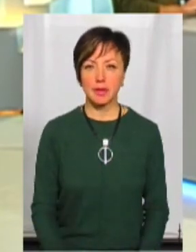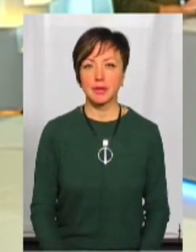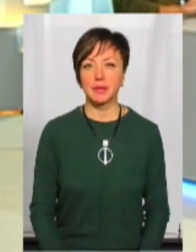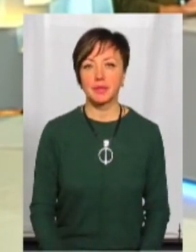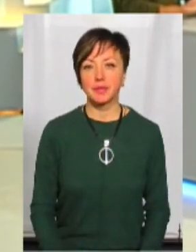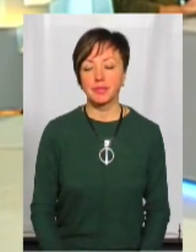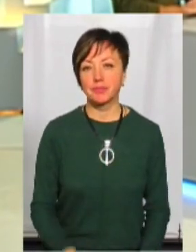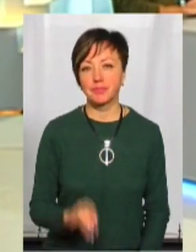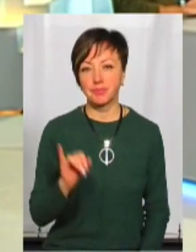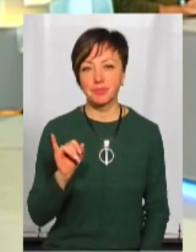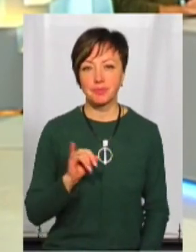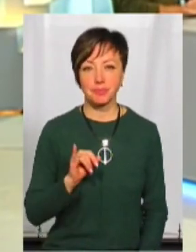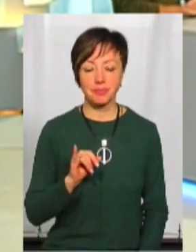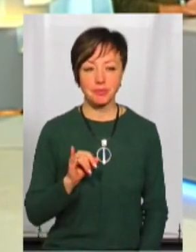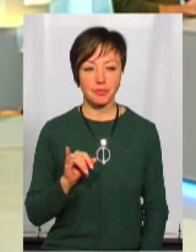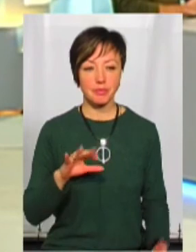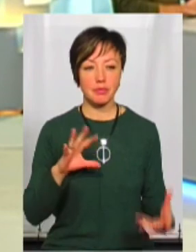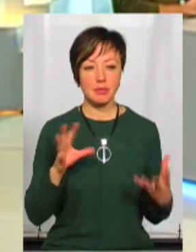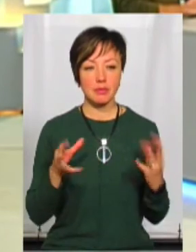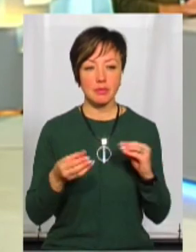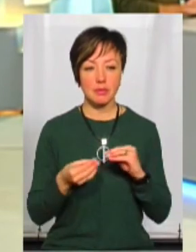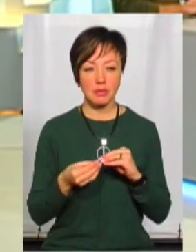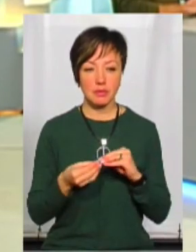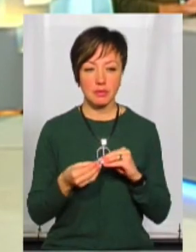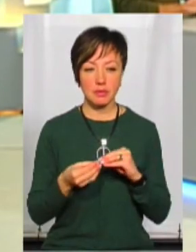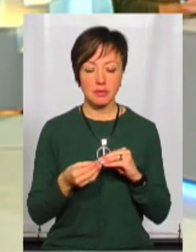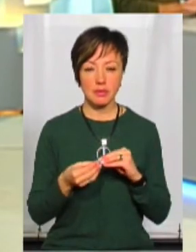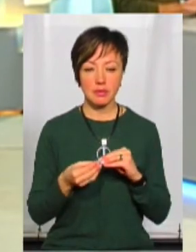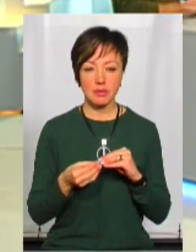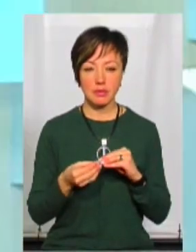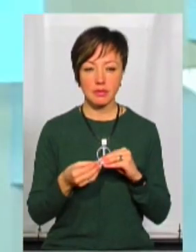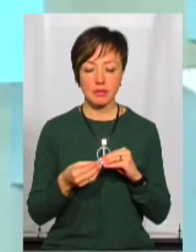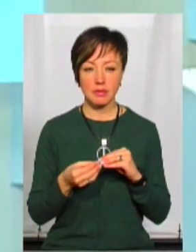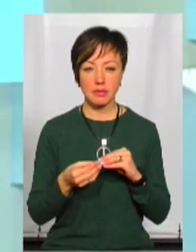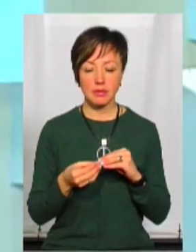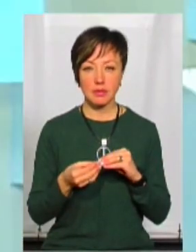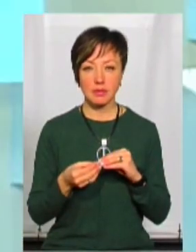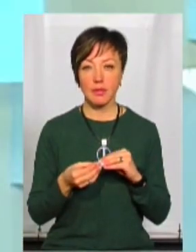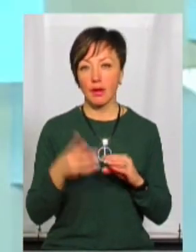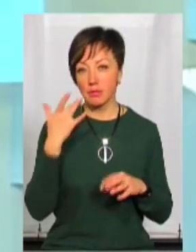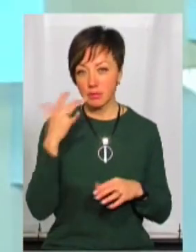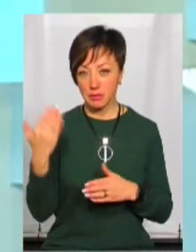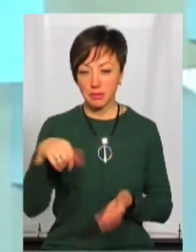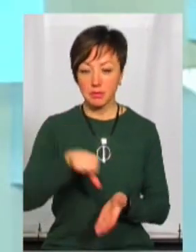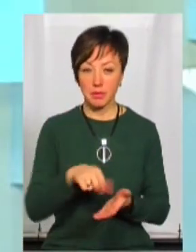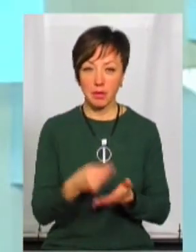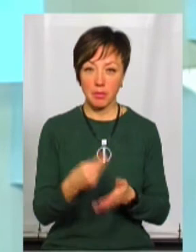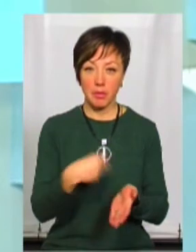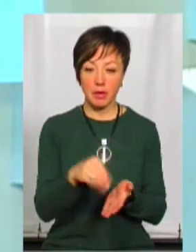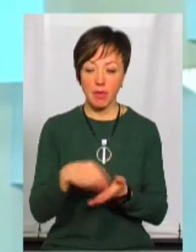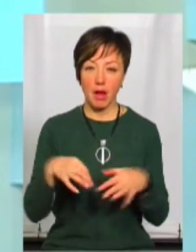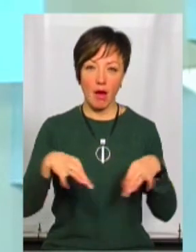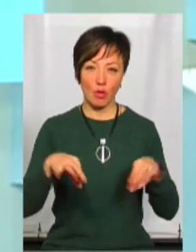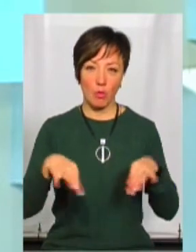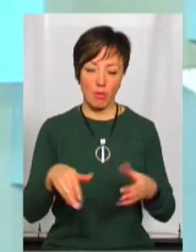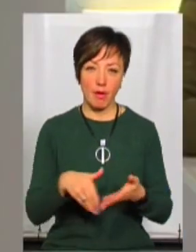рушниць. От. І в результаті також вони матеріально приймають участь у придбанні певної частини